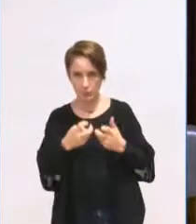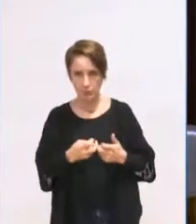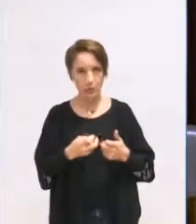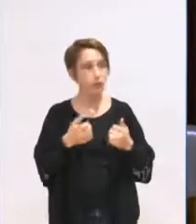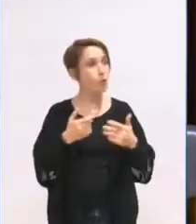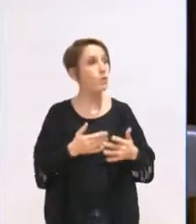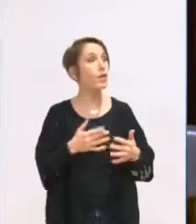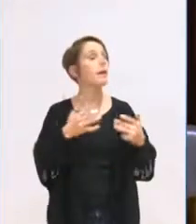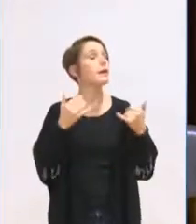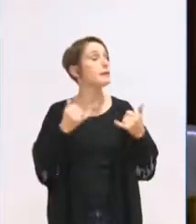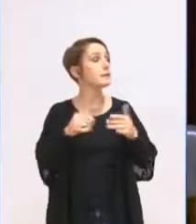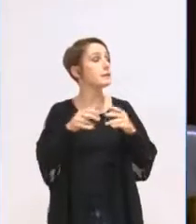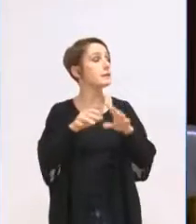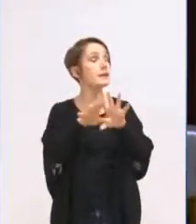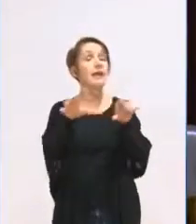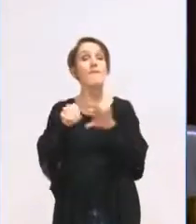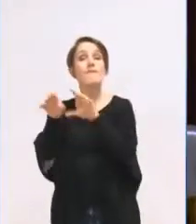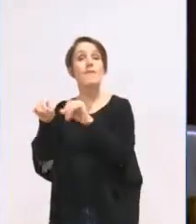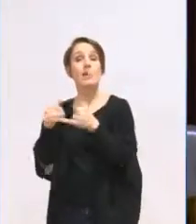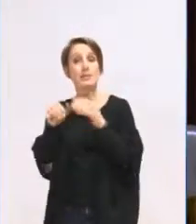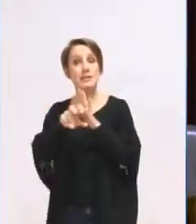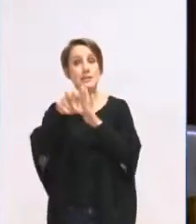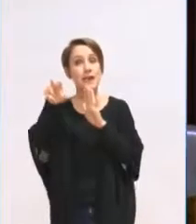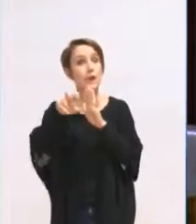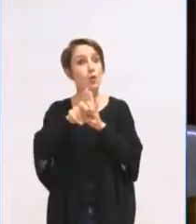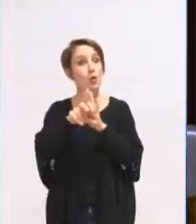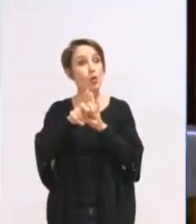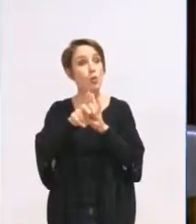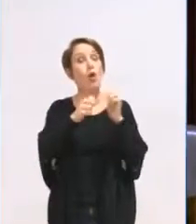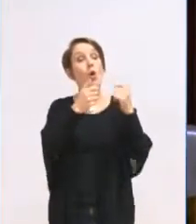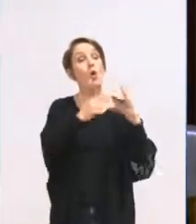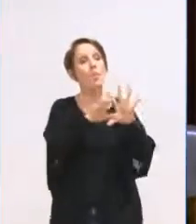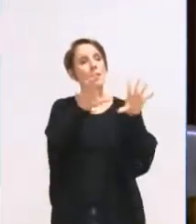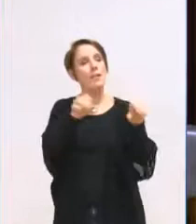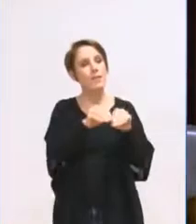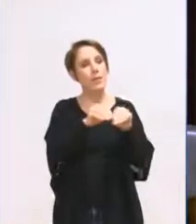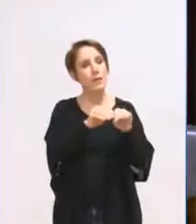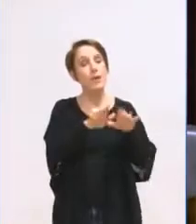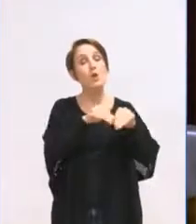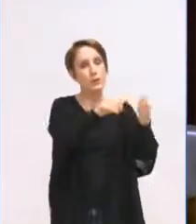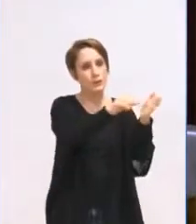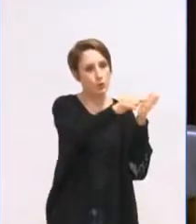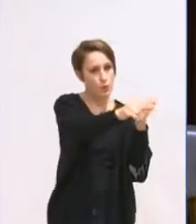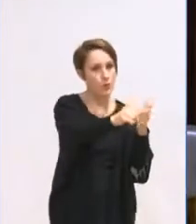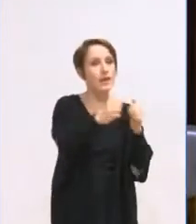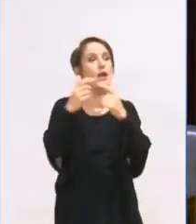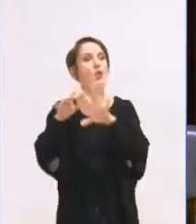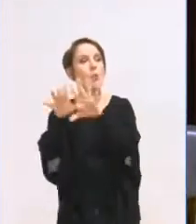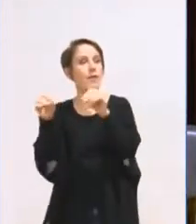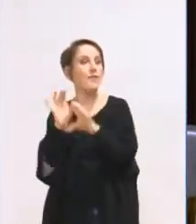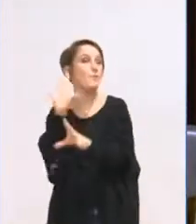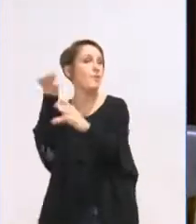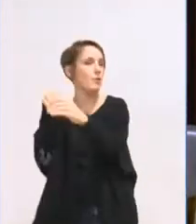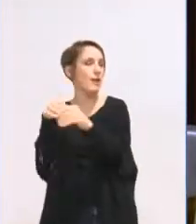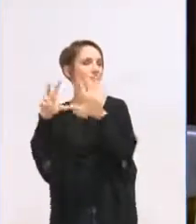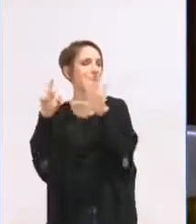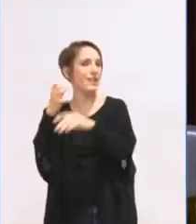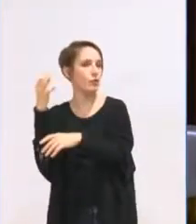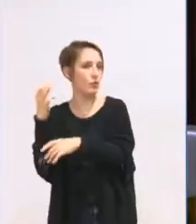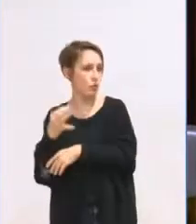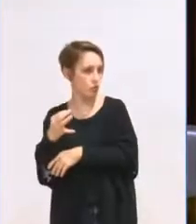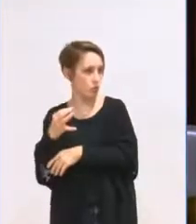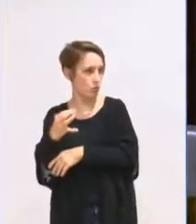grenoblois et de ceux qui vont se retrouver dans les 80% ou les 20%. Est-ce que nous allons faire partie des villes qui vont avoir